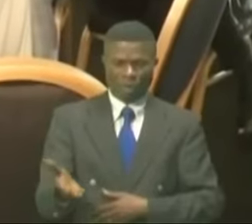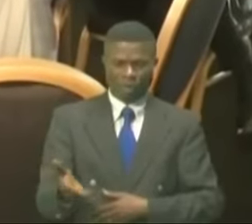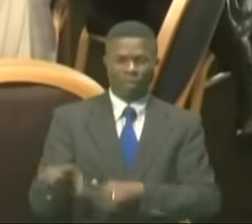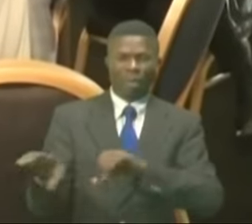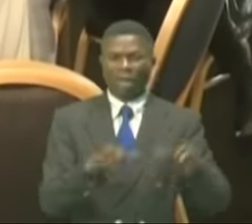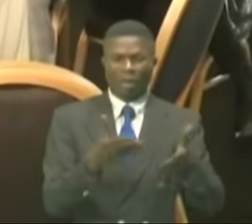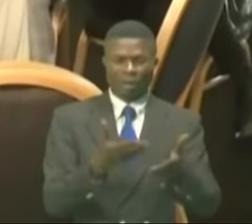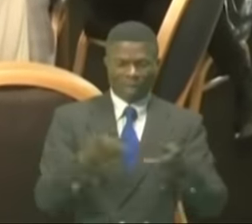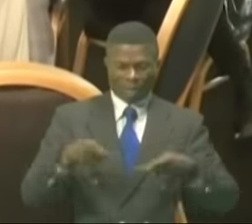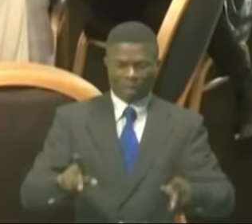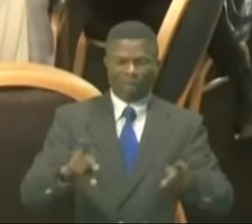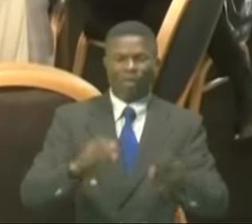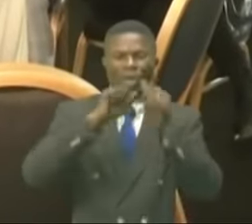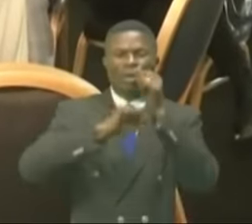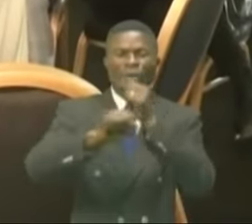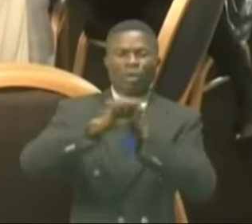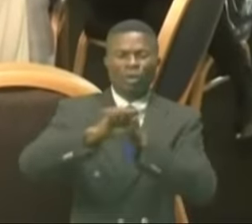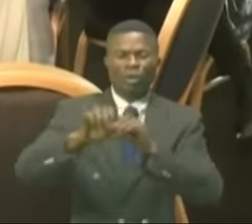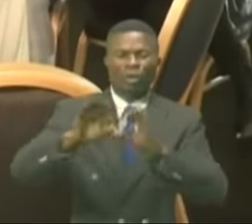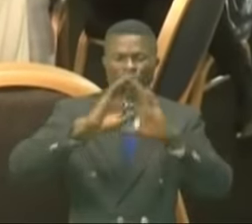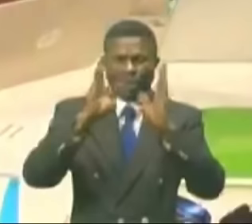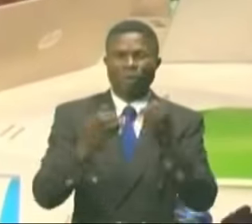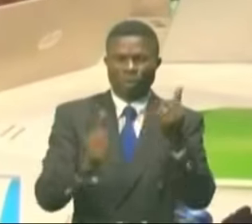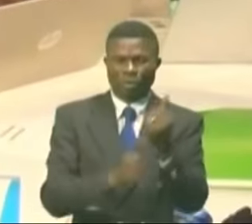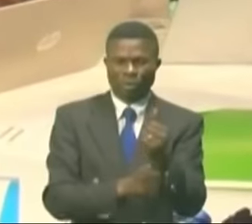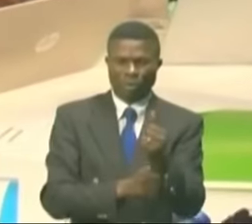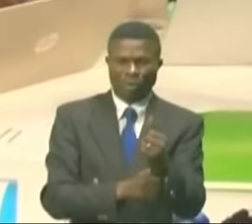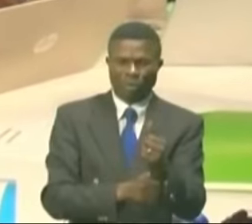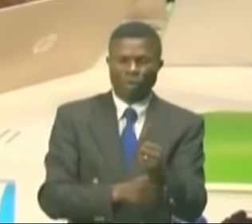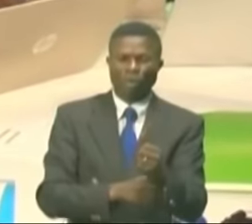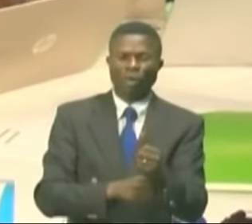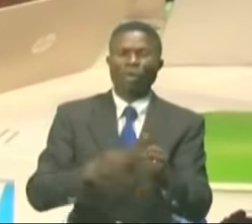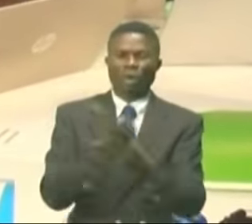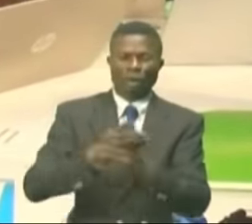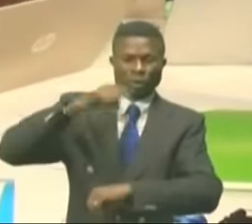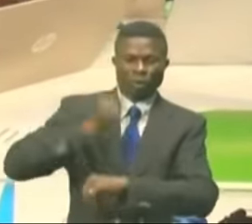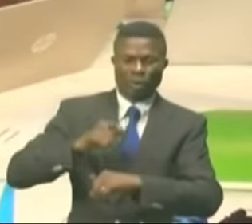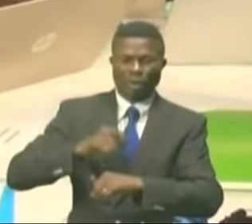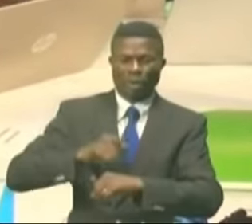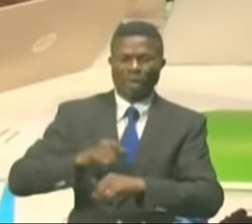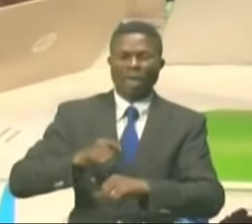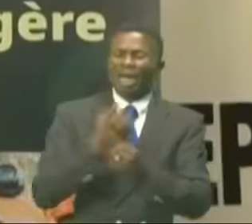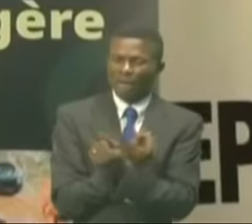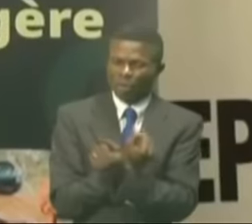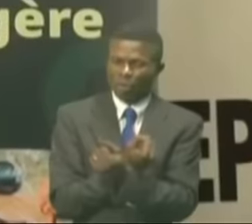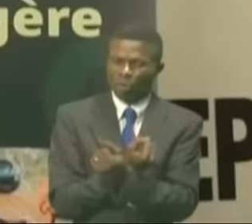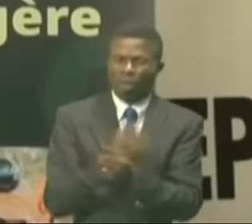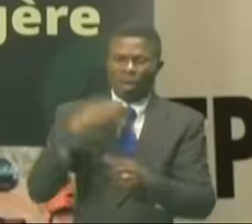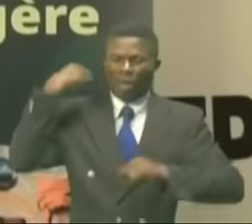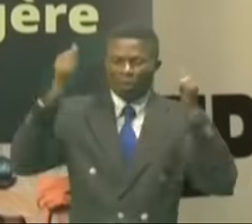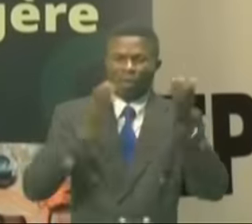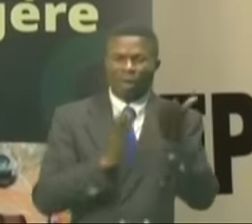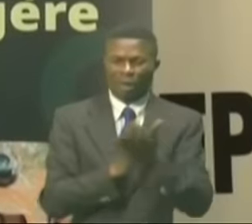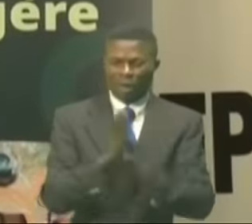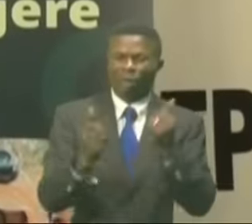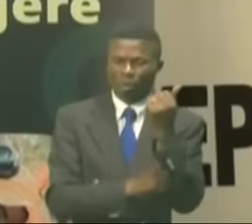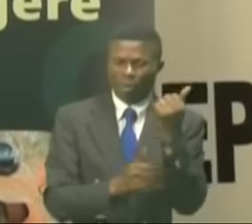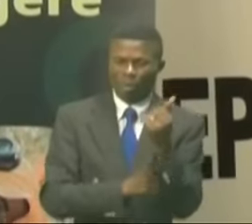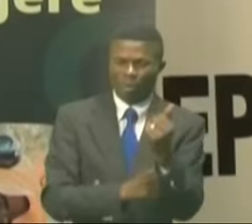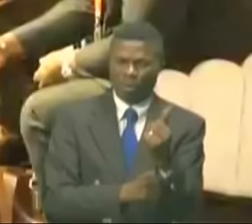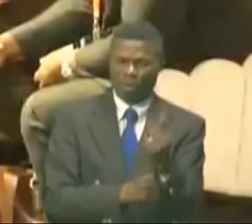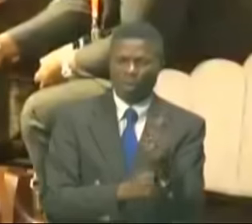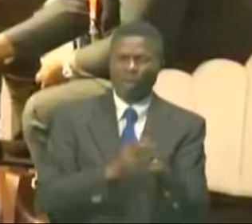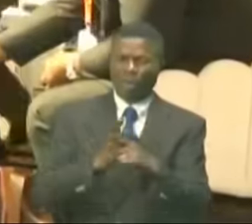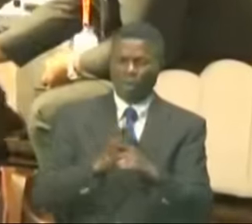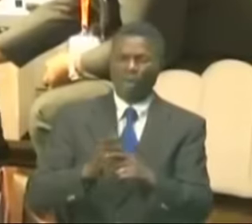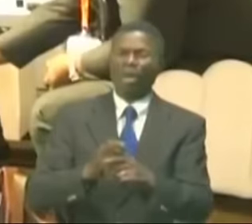événement a permis de sensibiliser les participants aux outils juridiques et aux pratiques exemplaires pour promouvoir les droits de l'homme dans la gestion durable